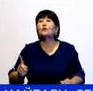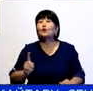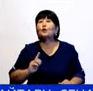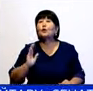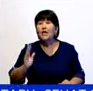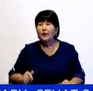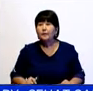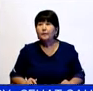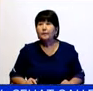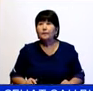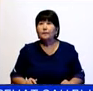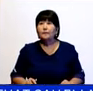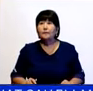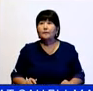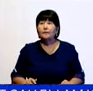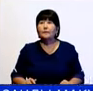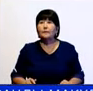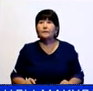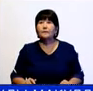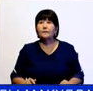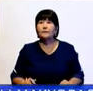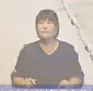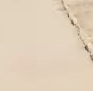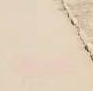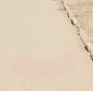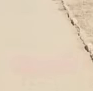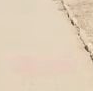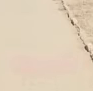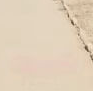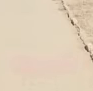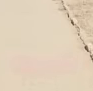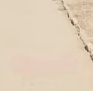Қозыкөрпеш Асыраулы, Шыңғыс Махан, Төрехан Қожахметов, Қызылорда телеарнасы, Байқоңыр қаласынан.